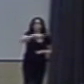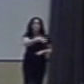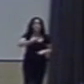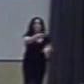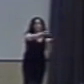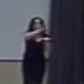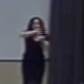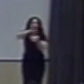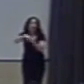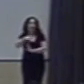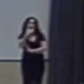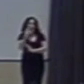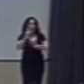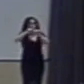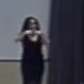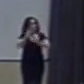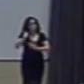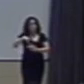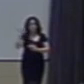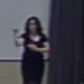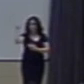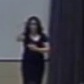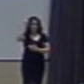De la Sílvia Cubo, aquí a la fila zero,